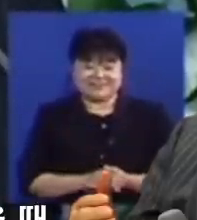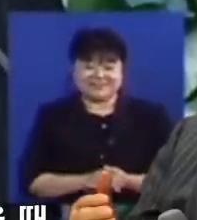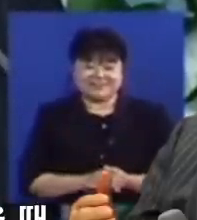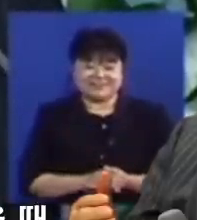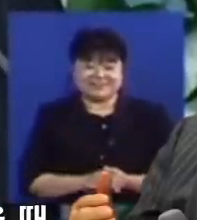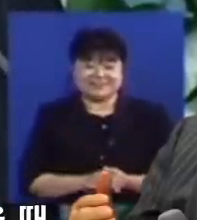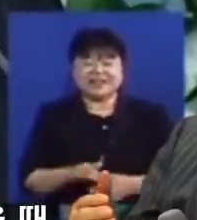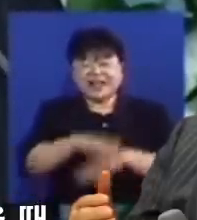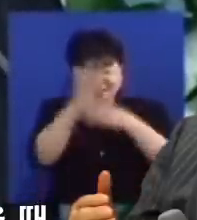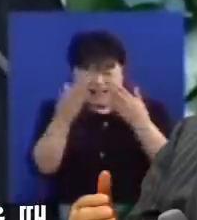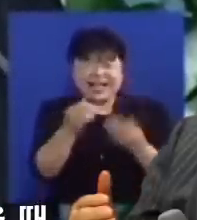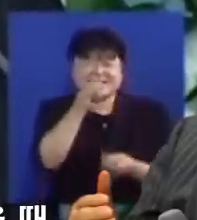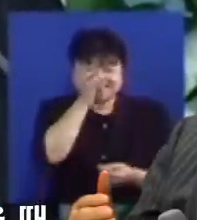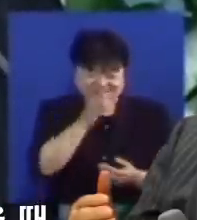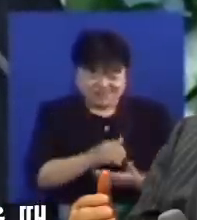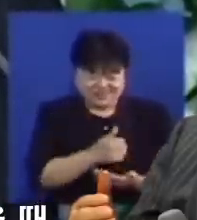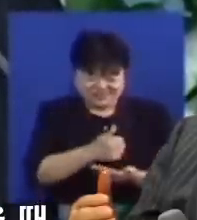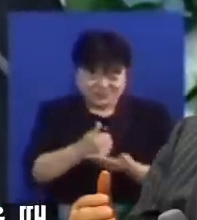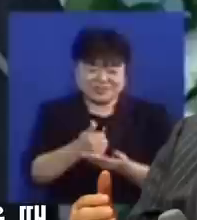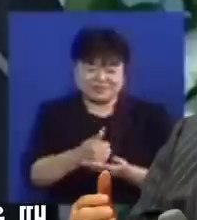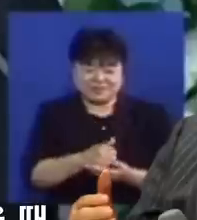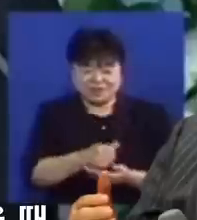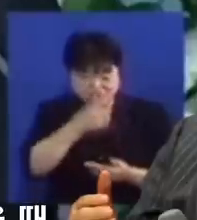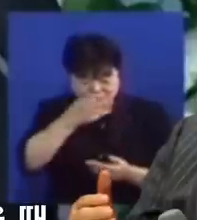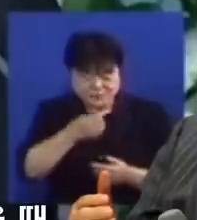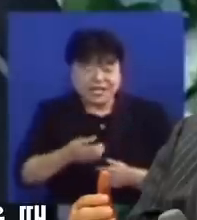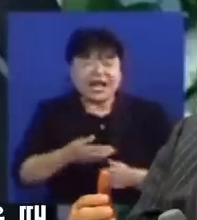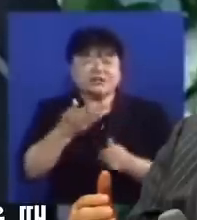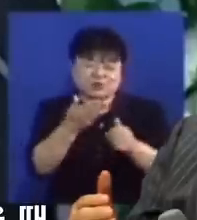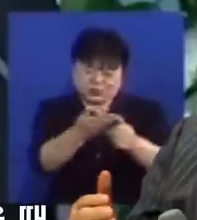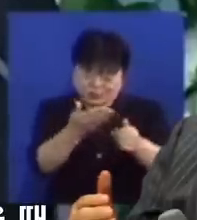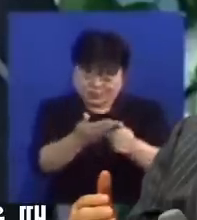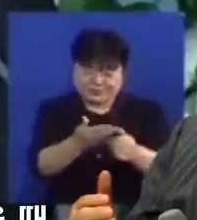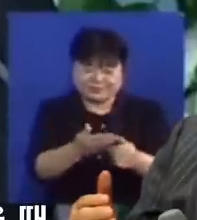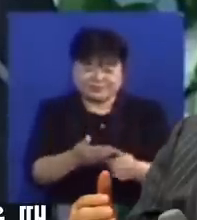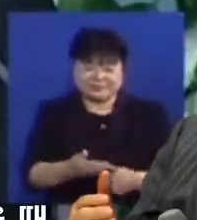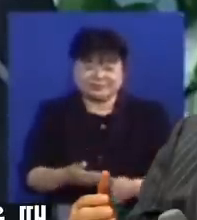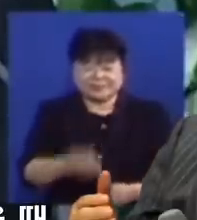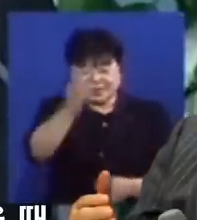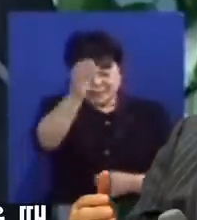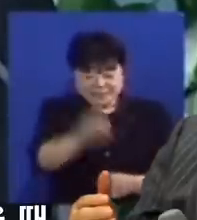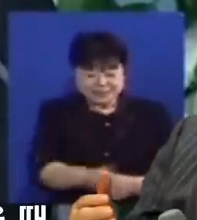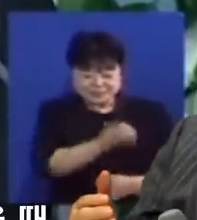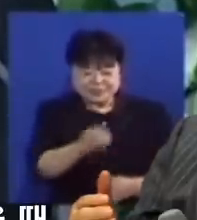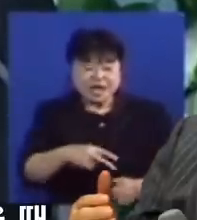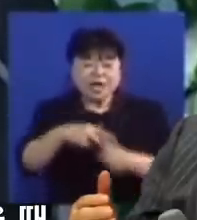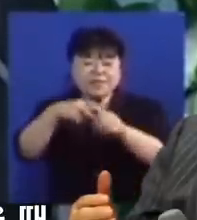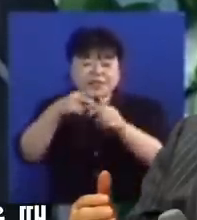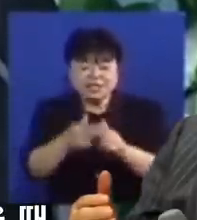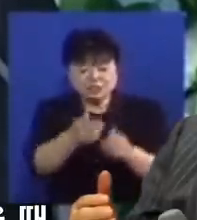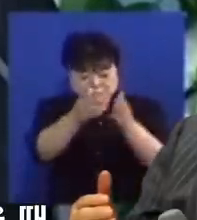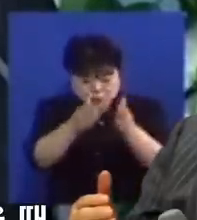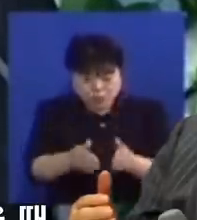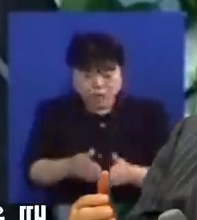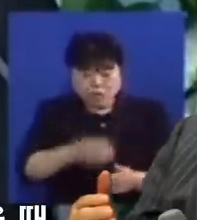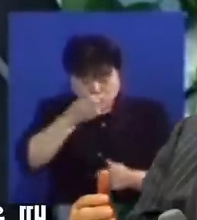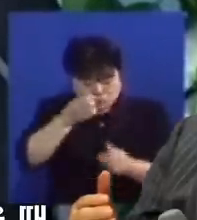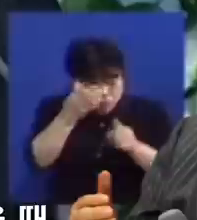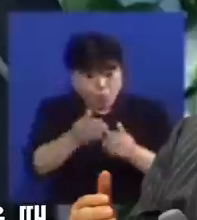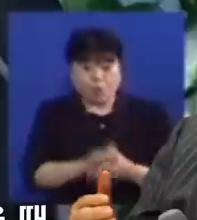왜 없어요? 주님이 다 주시는데 갈보리 십자가에 매달린 예수님을 통해서